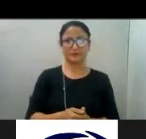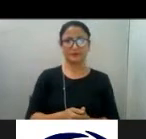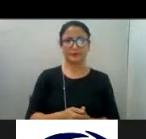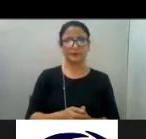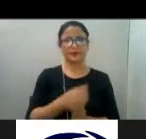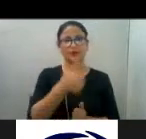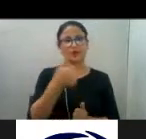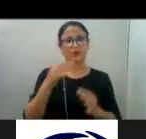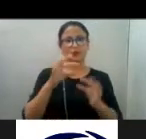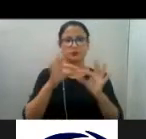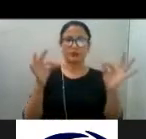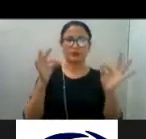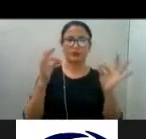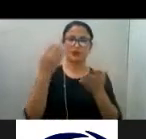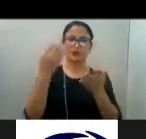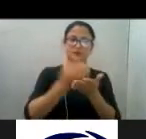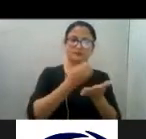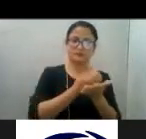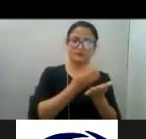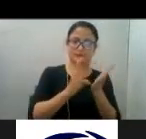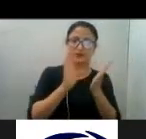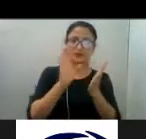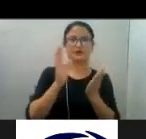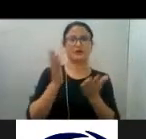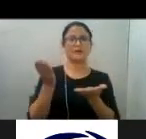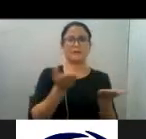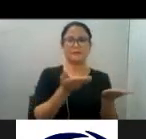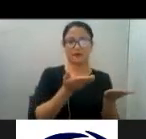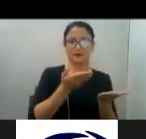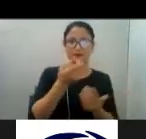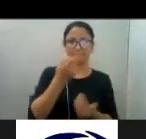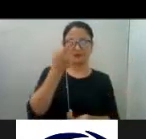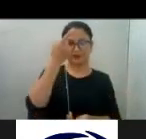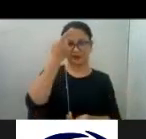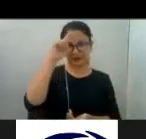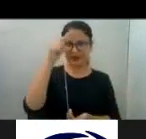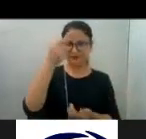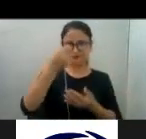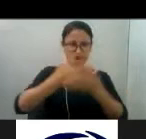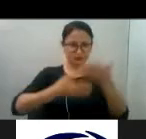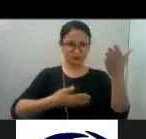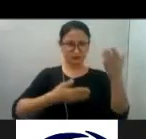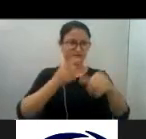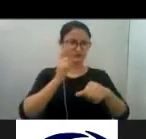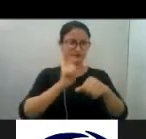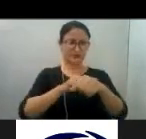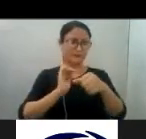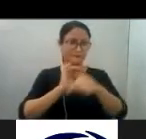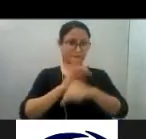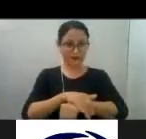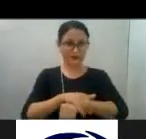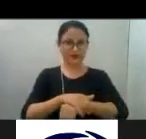र अरू विभिन्न सङ्घ संस्थाबाट आउनुभएका, म नाम लिएर जाँदा टाइम लाग्छ, उहाँहरूलाई पनि